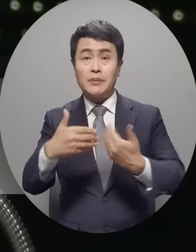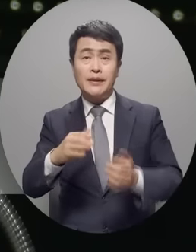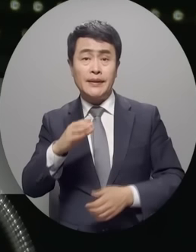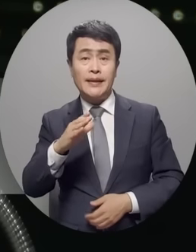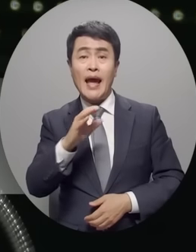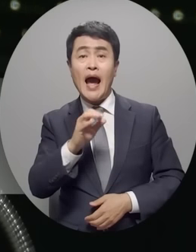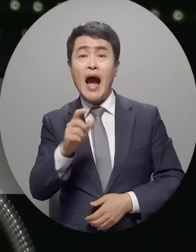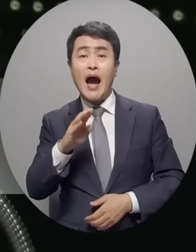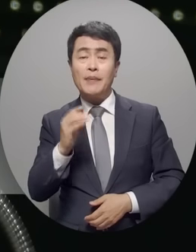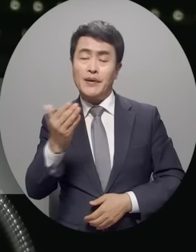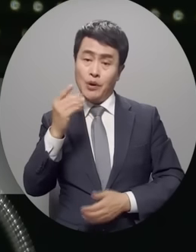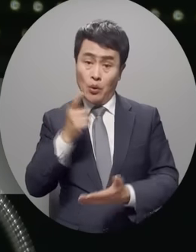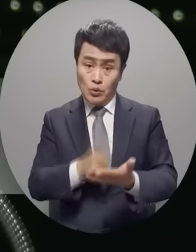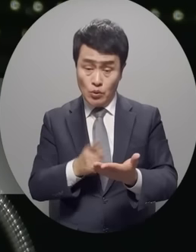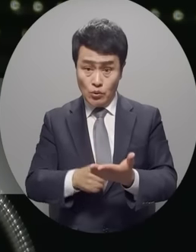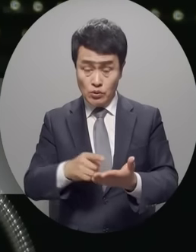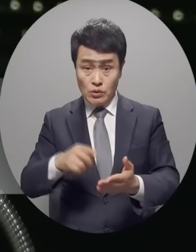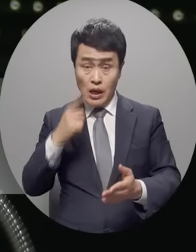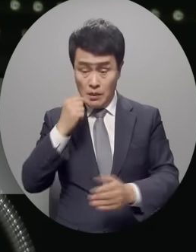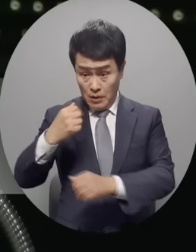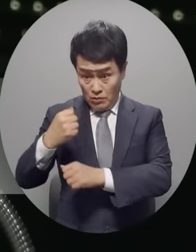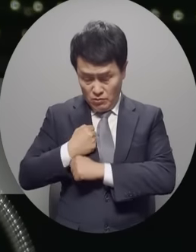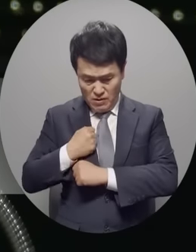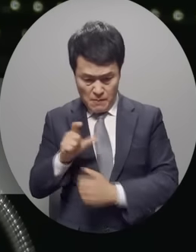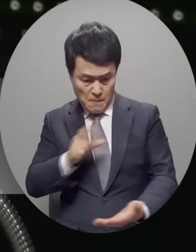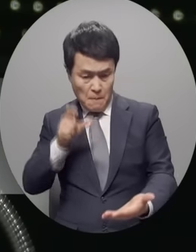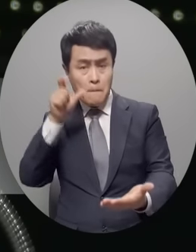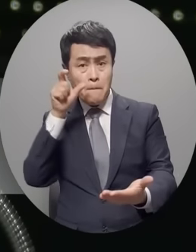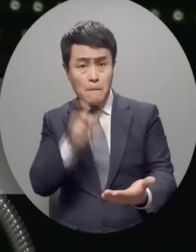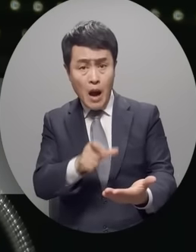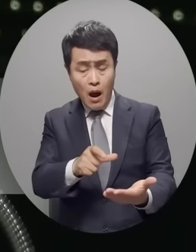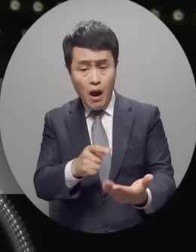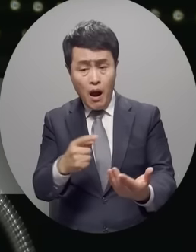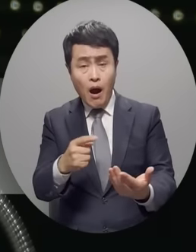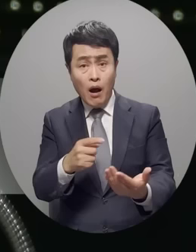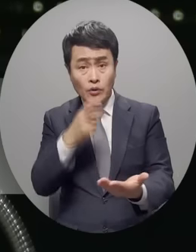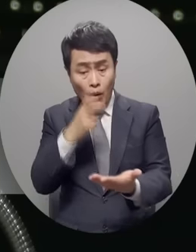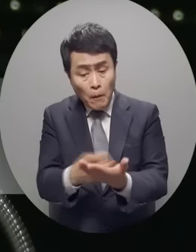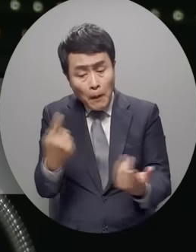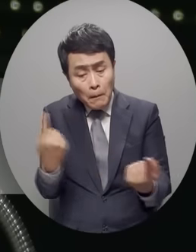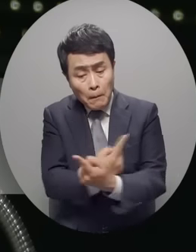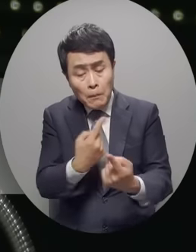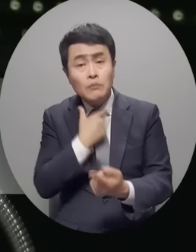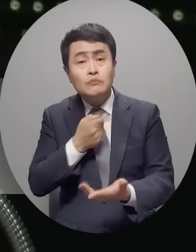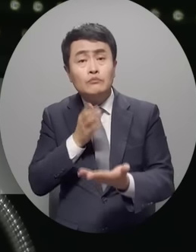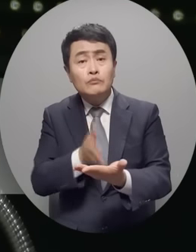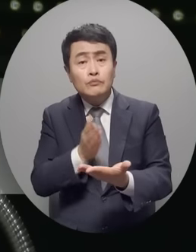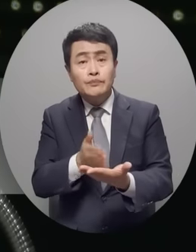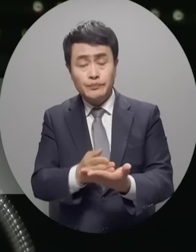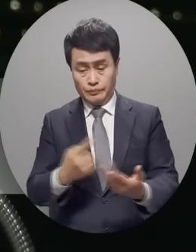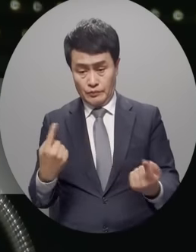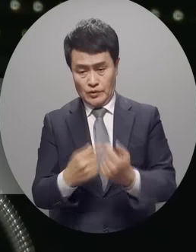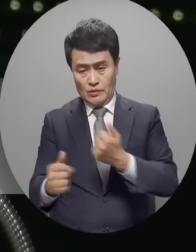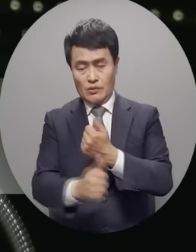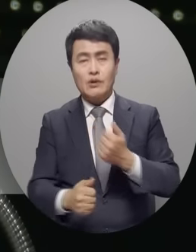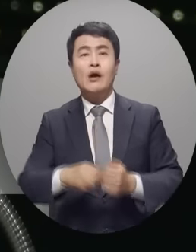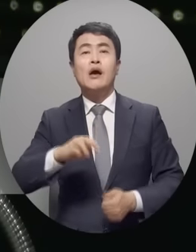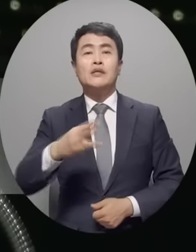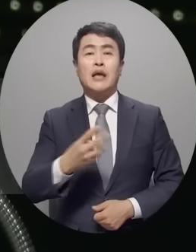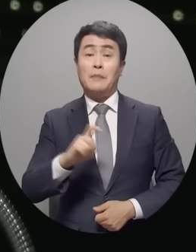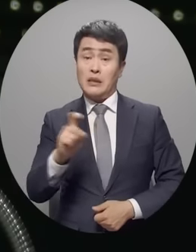이후 자위대의 존재를 헌법에 명문화하는 개헌을 주장해왔는데요. 개헌 의석수인